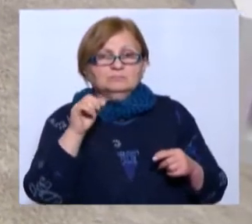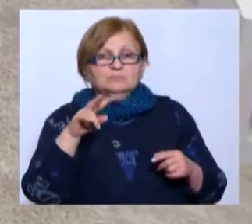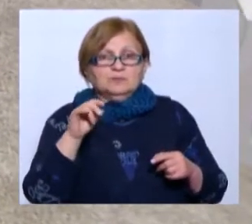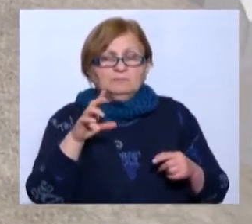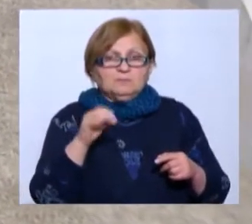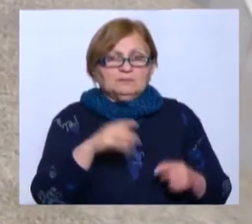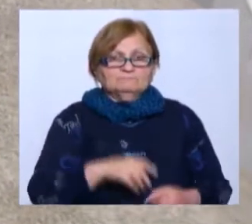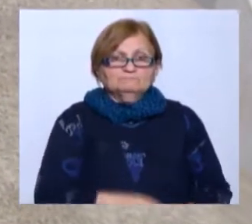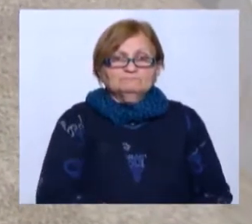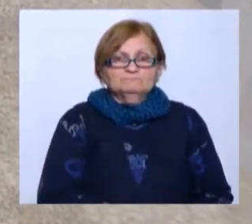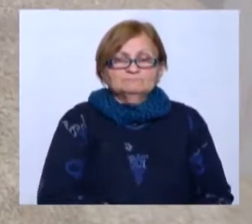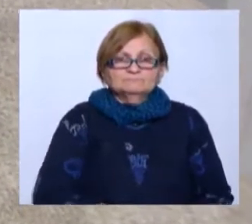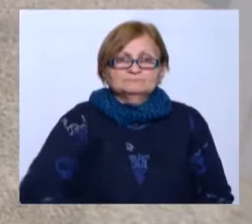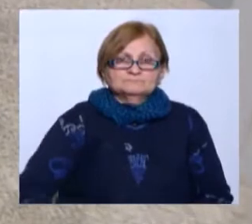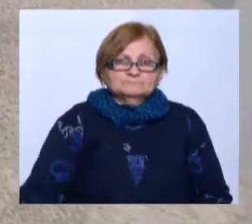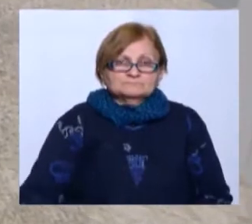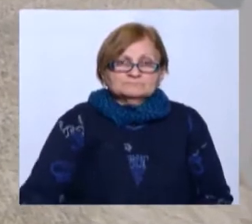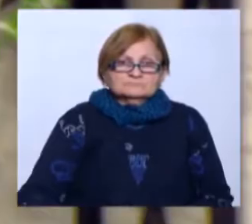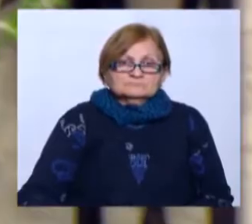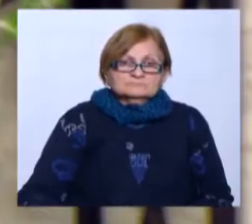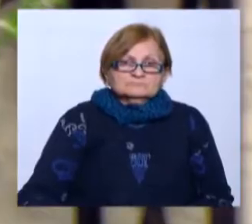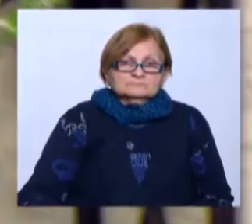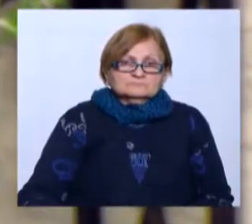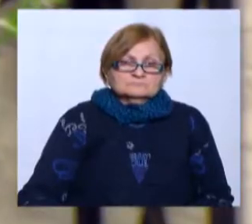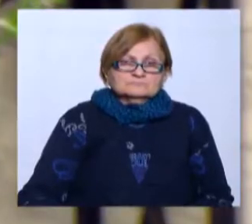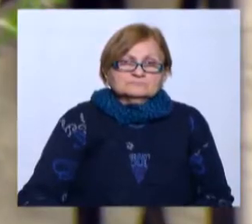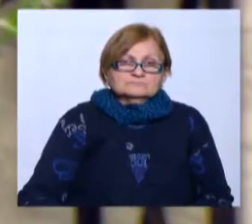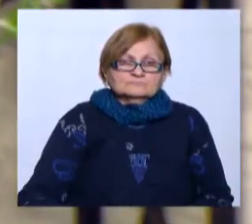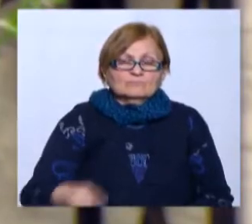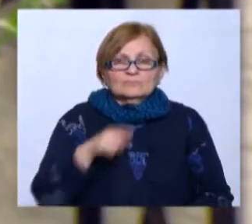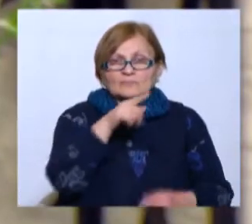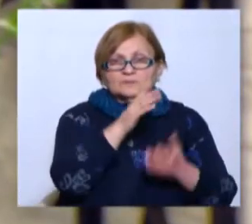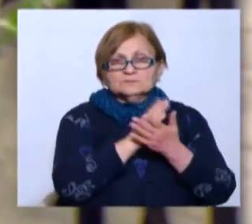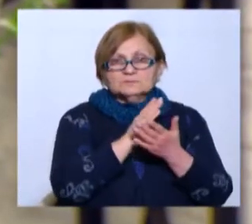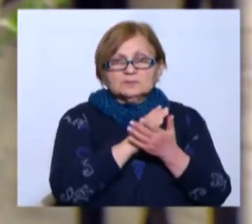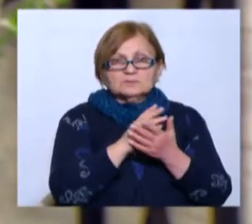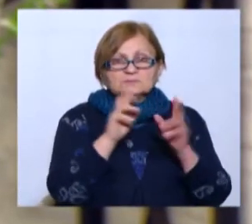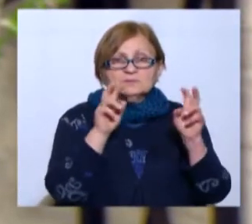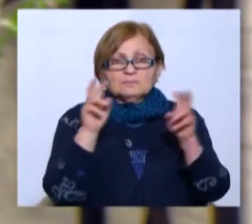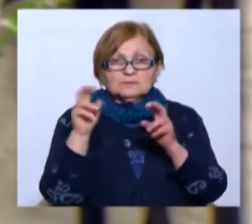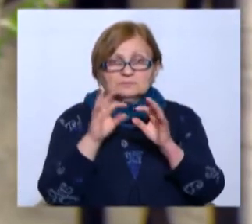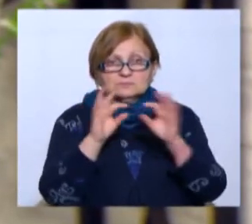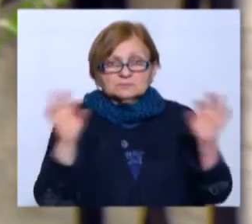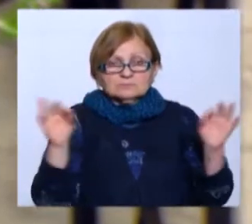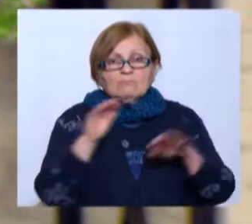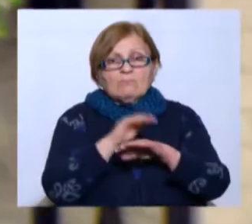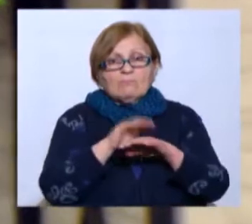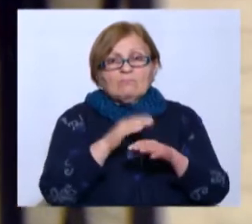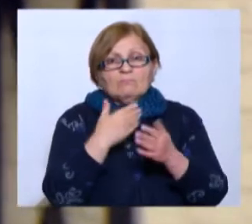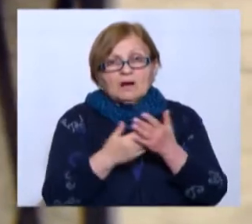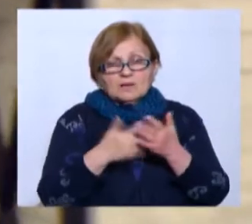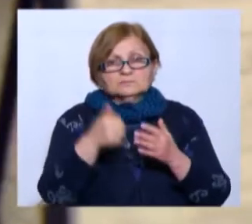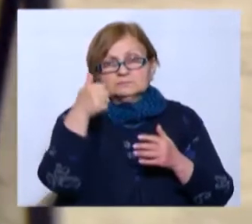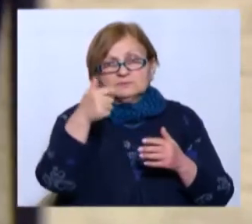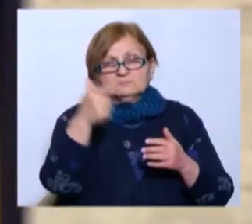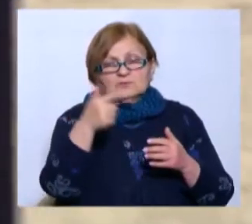ახაც მსგავსი იქნება. ანუ ეს არის თემატური წინადადება მაგალითებით, ერთი პირველი, მეორე,